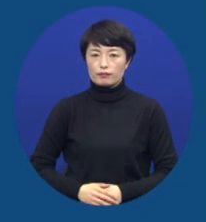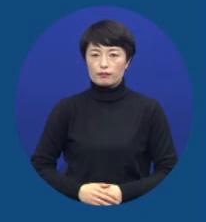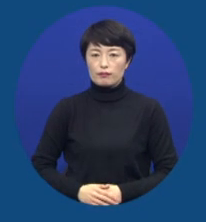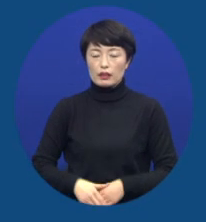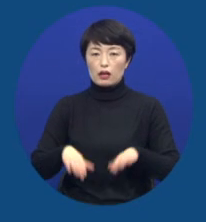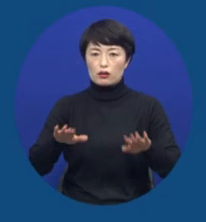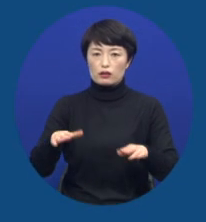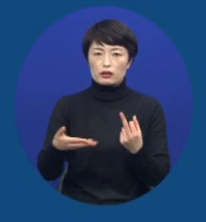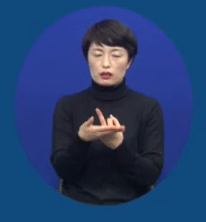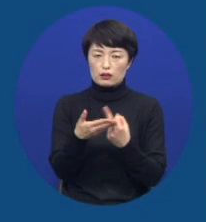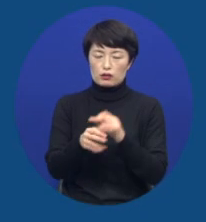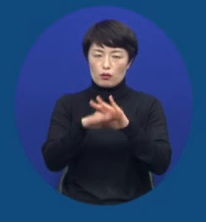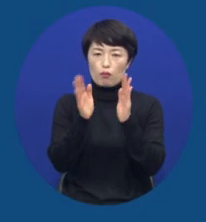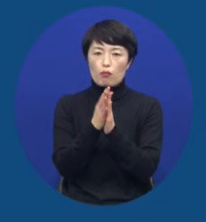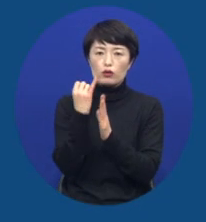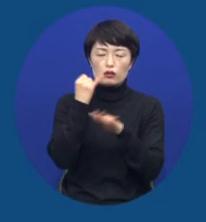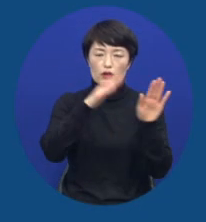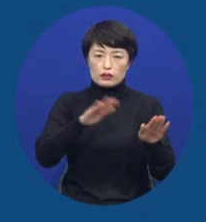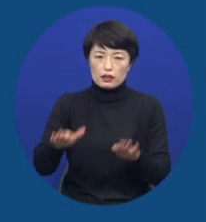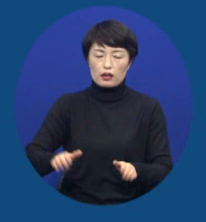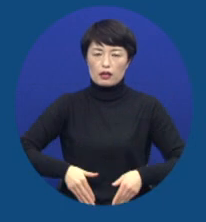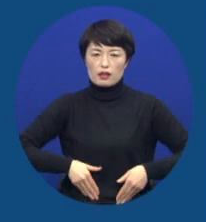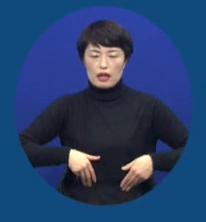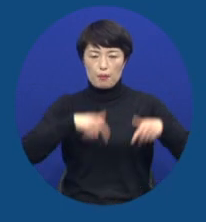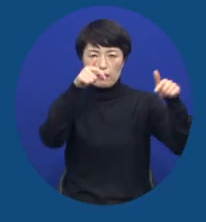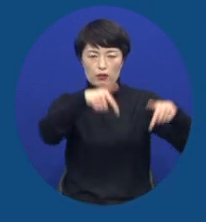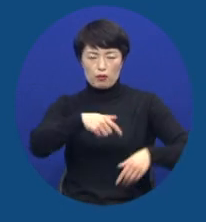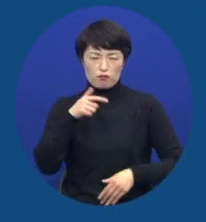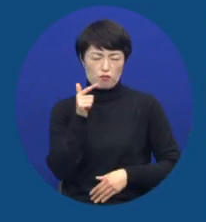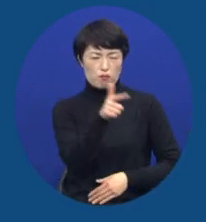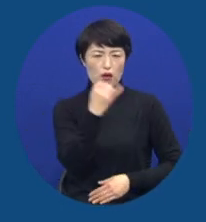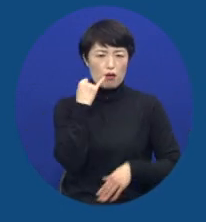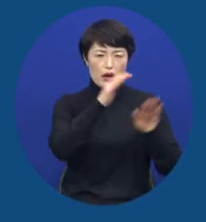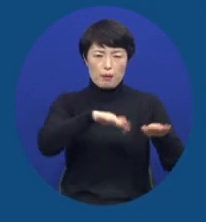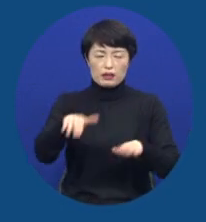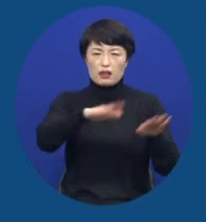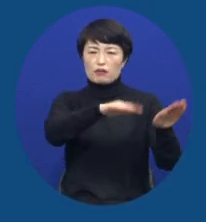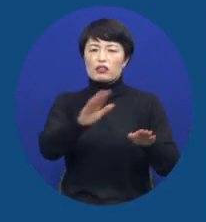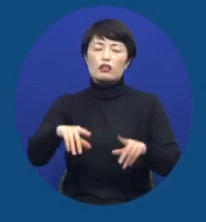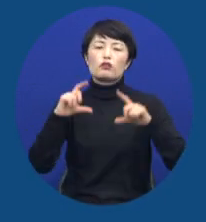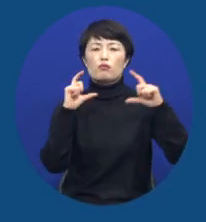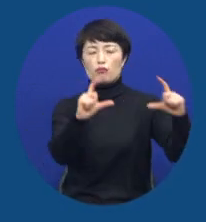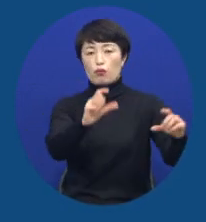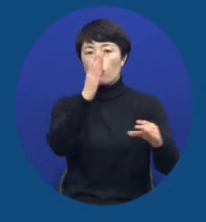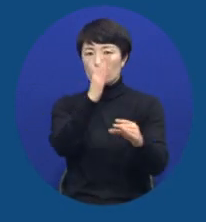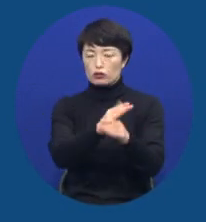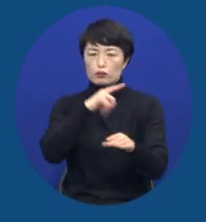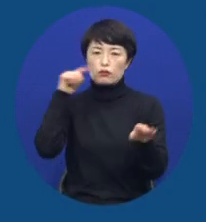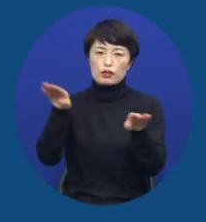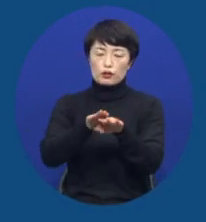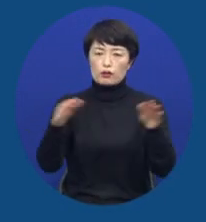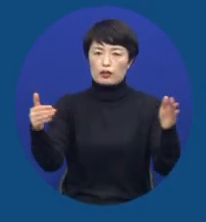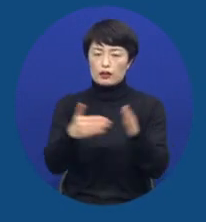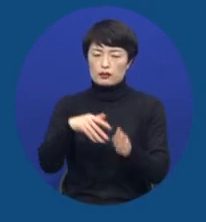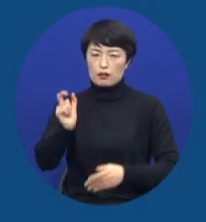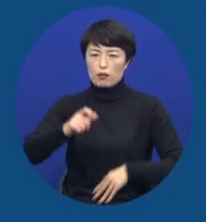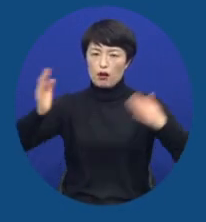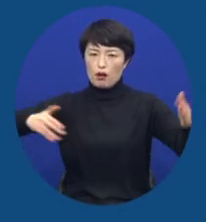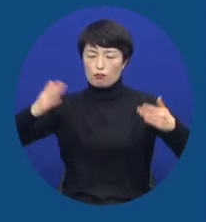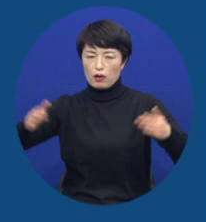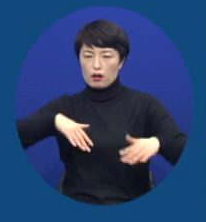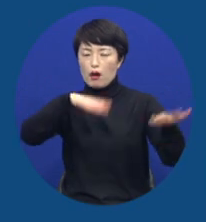현재 제주도 전 해상과 남의 서보 서쪽 먼 바다에는 통나무 특보가 발효 중인데요 일요일까지 강한 바람이 불면서 물결이